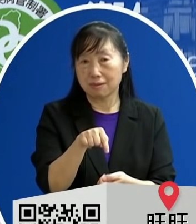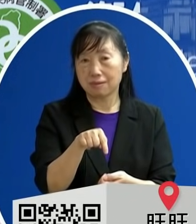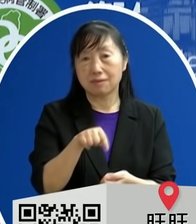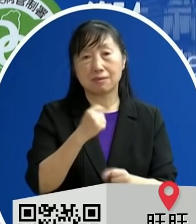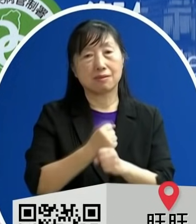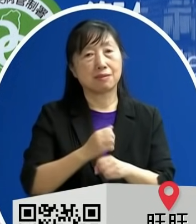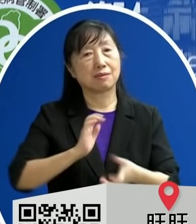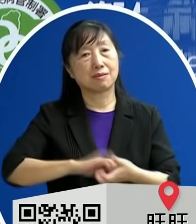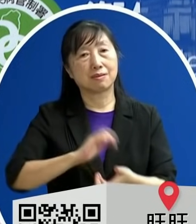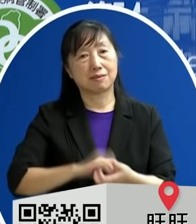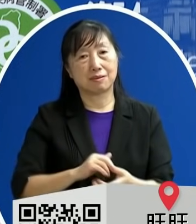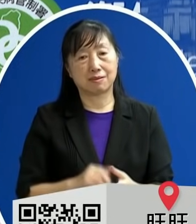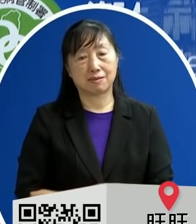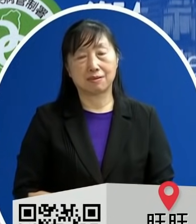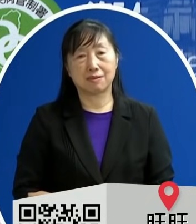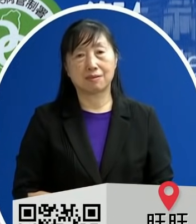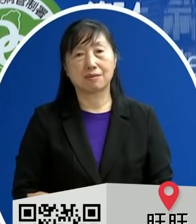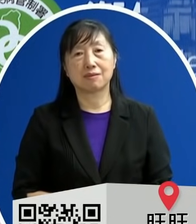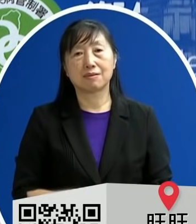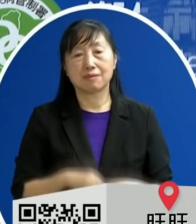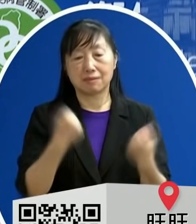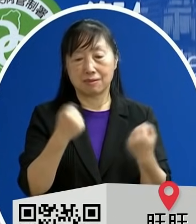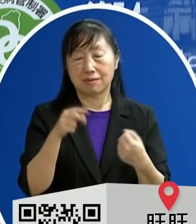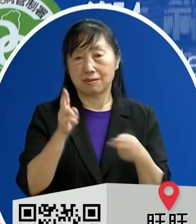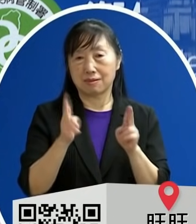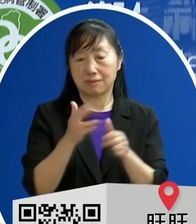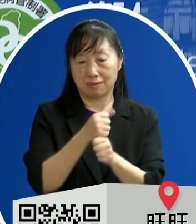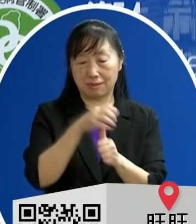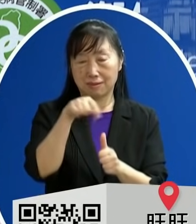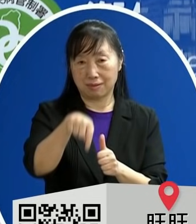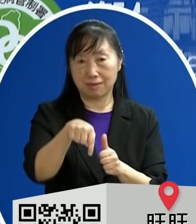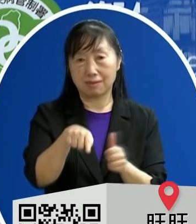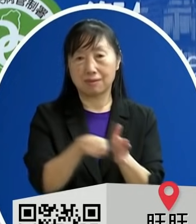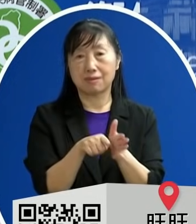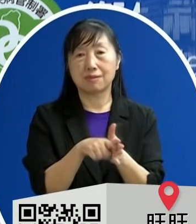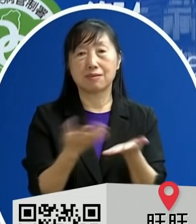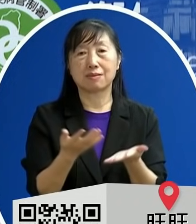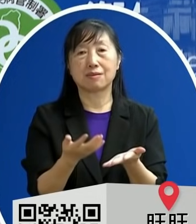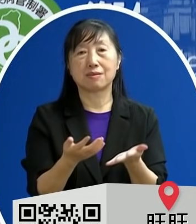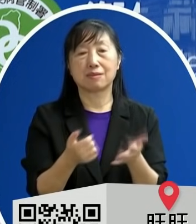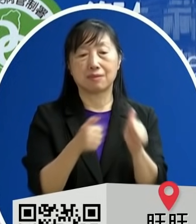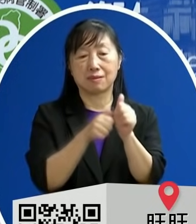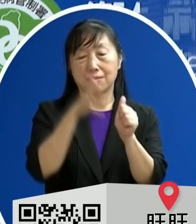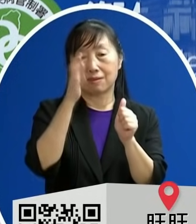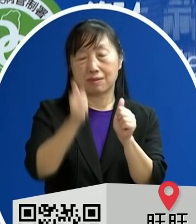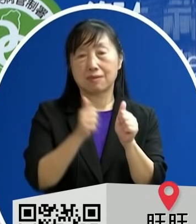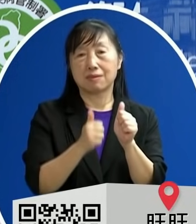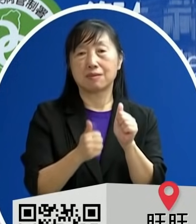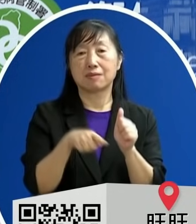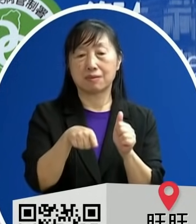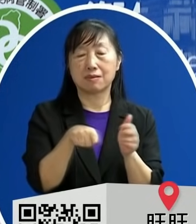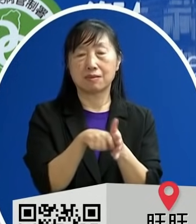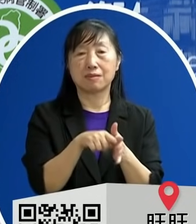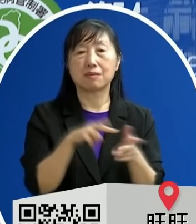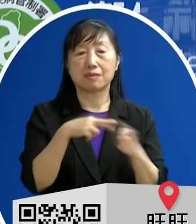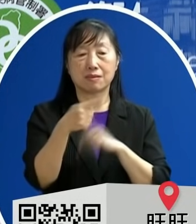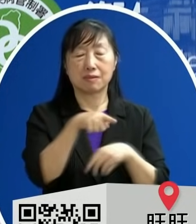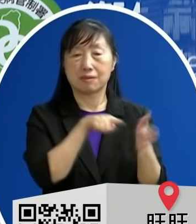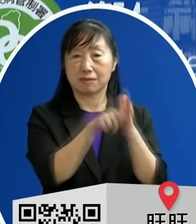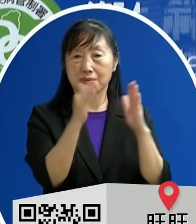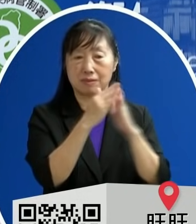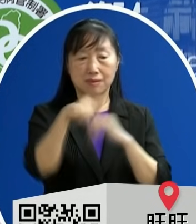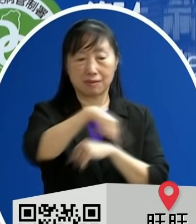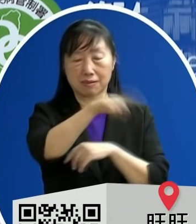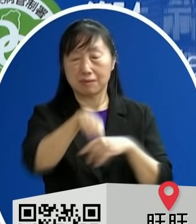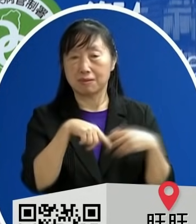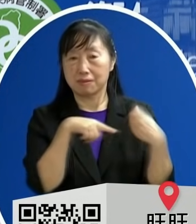段，所以我们觉得在指挥中心的时候，那陈副指挥官就是说我们可以专家来做研议，那